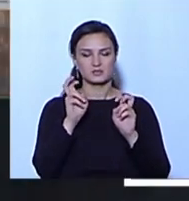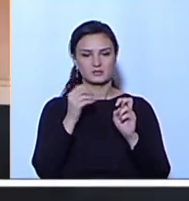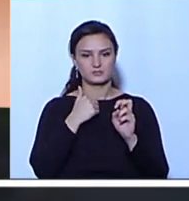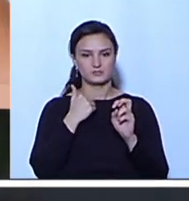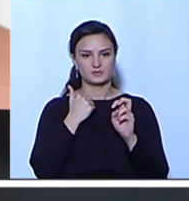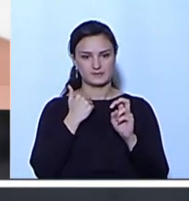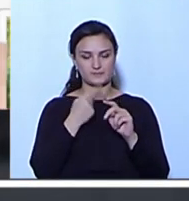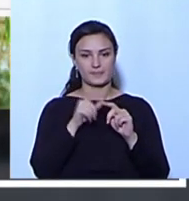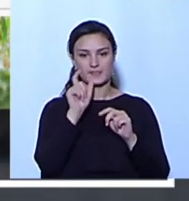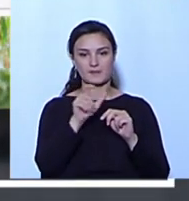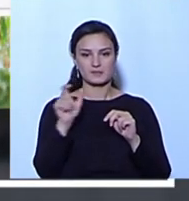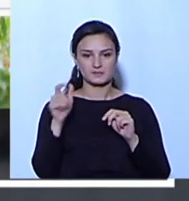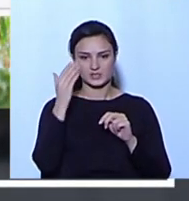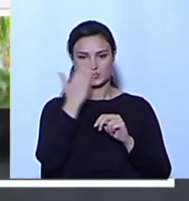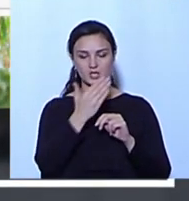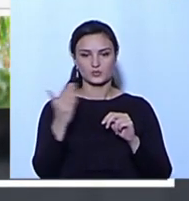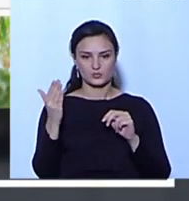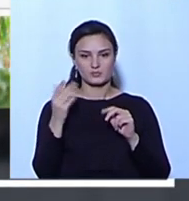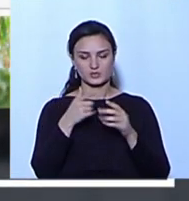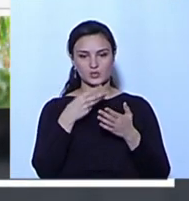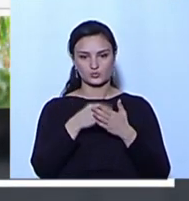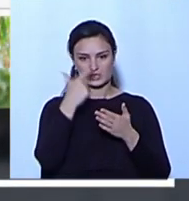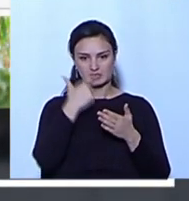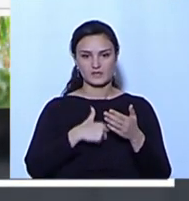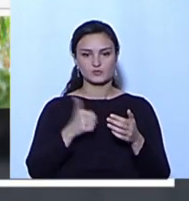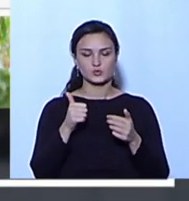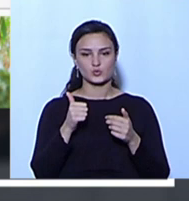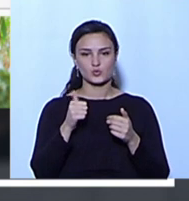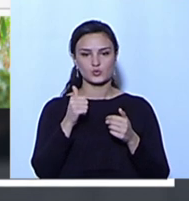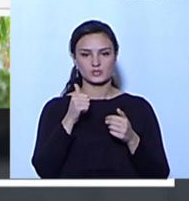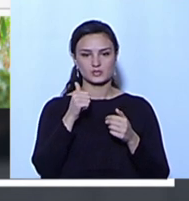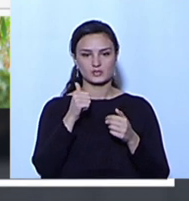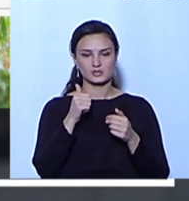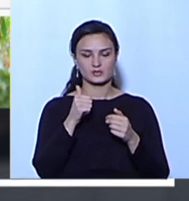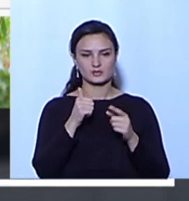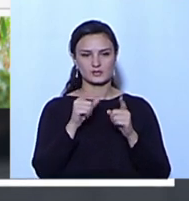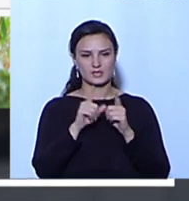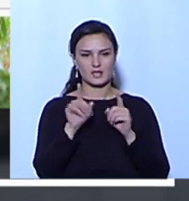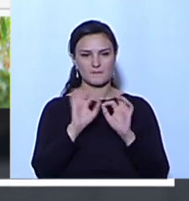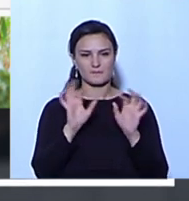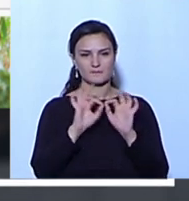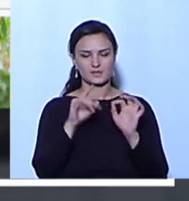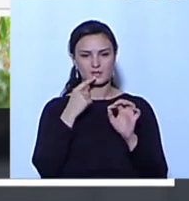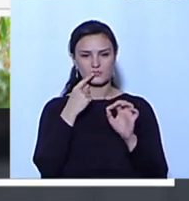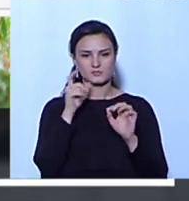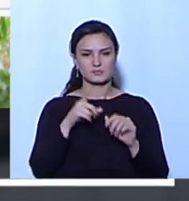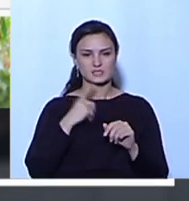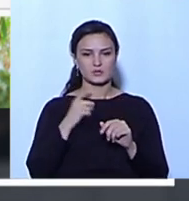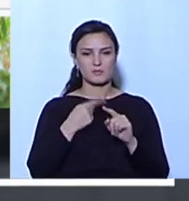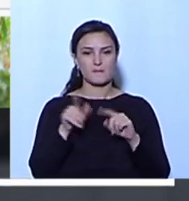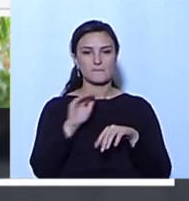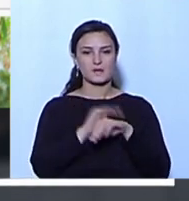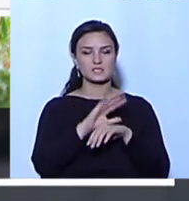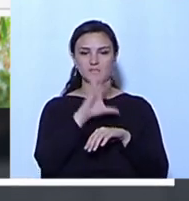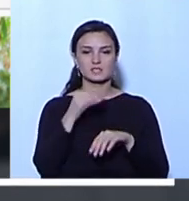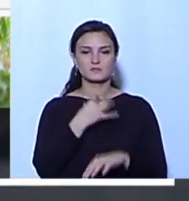სტანდარტებს. ადამიანების საზოგადოების წინაშე საკუთარ თავს როგორც პროდუქტს ისე წარადგენენ, აცხადებს სპეციალისტი და ამ ფაქტს